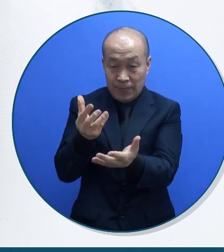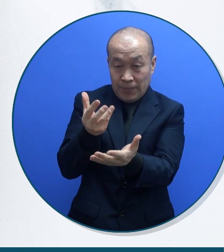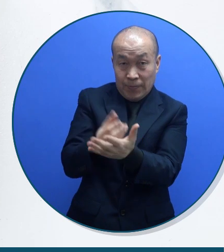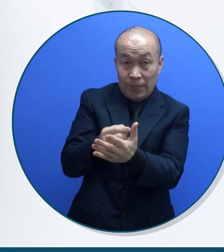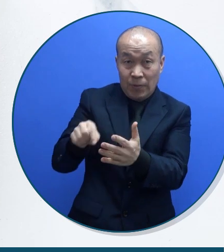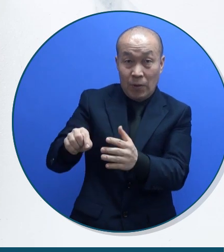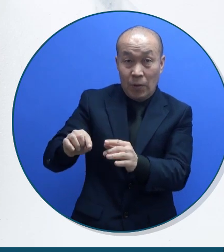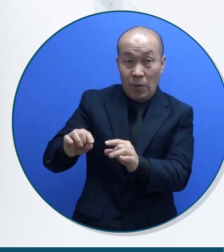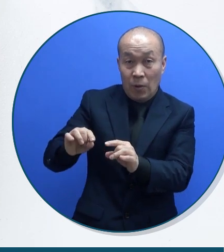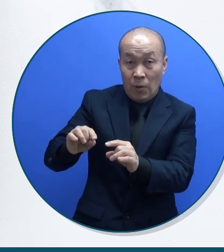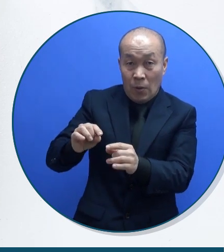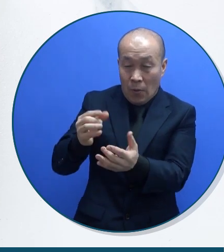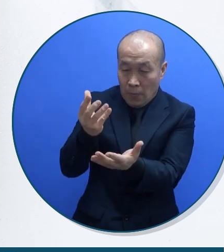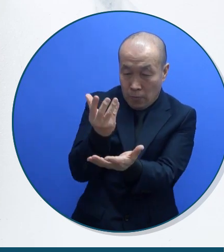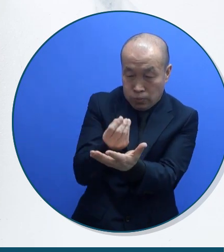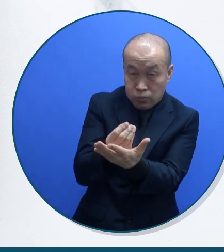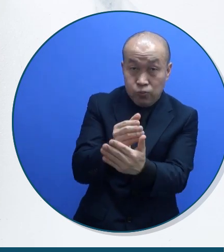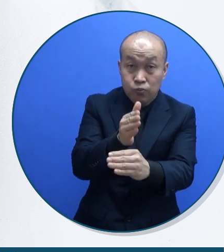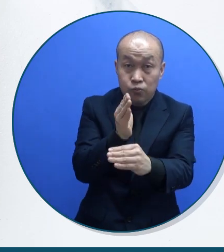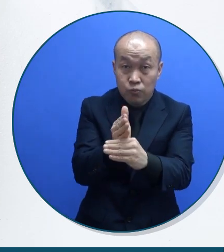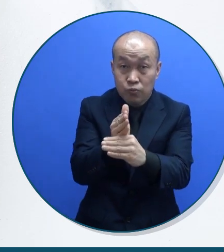합니다. 충전 중.